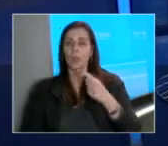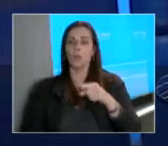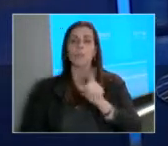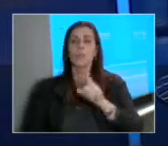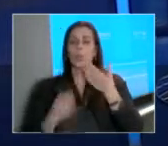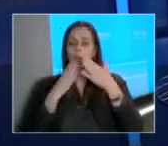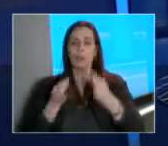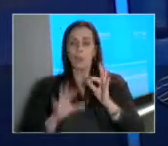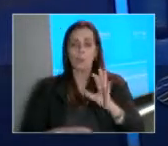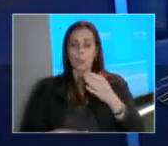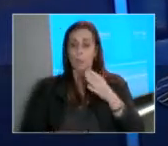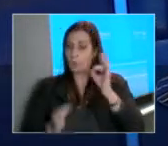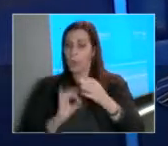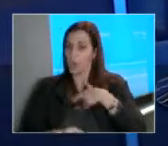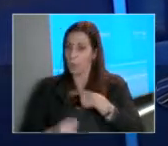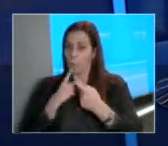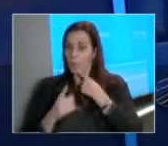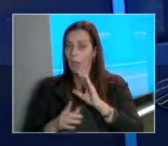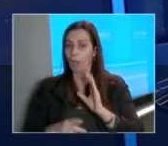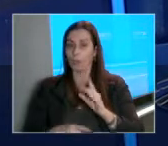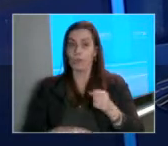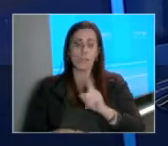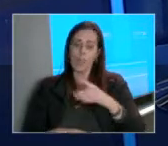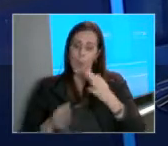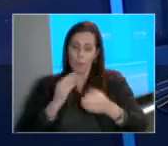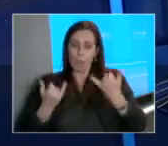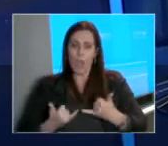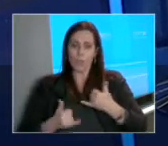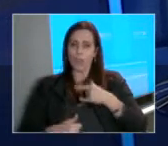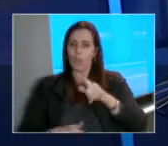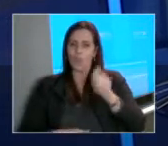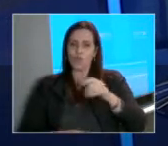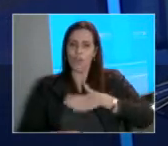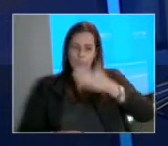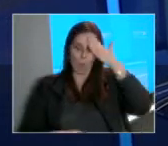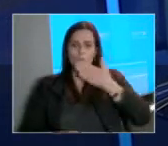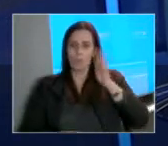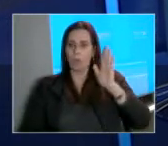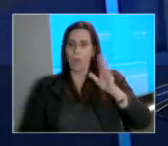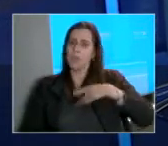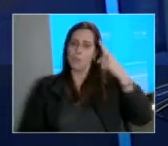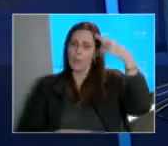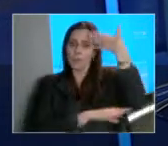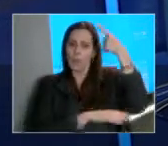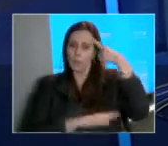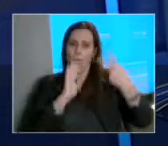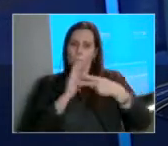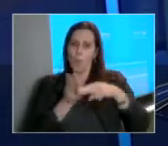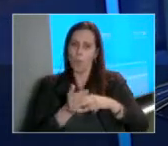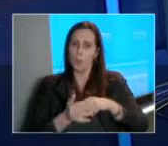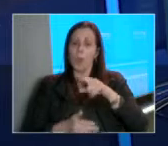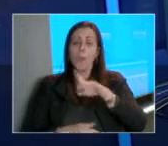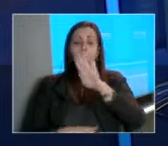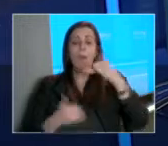זה לא דיון משפטי. אם זה היה בית משפט, היינו נכון לטעון. זה לא בית משפט. אני לא שופט, ברוך השם. דוקטור למדע המדינה, אני יודע פוליטיקה.